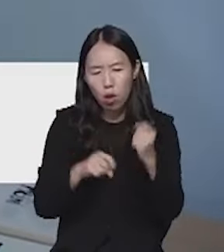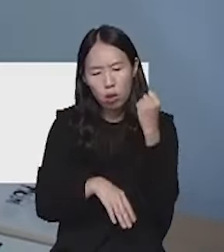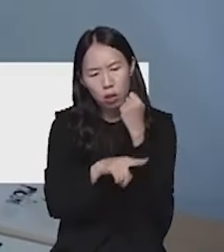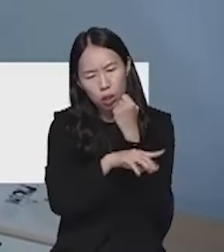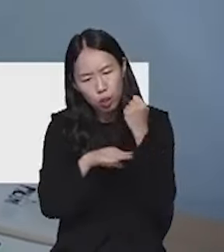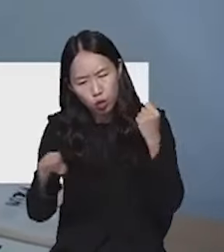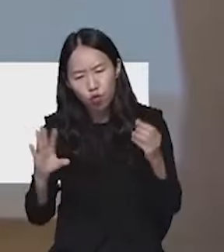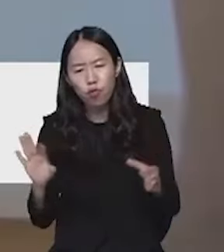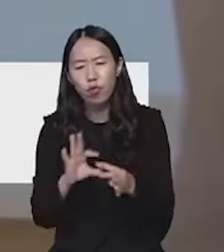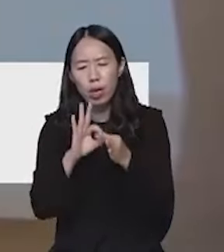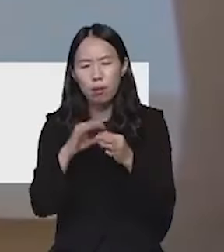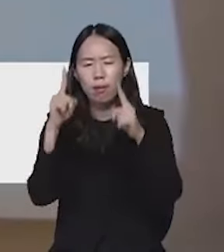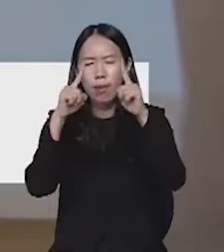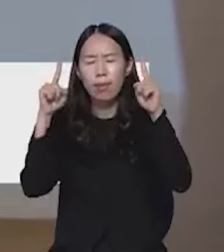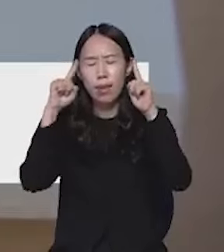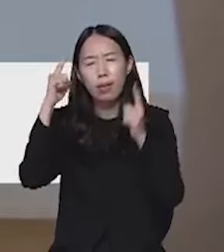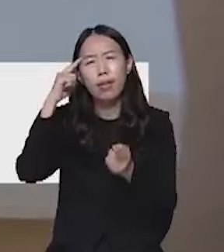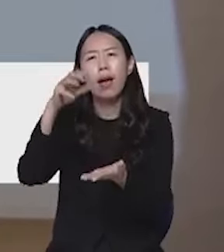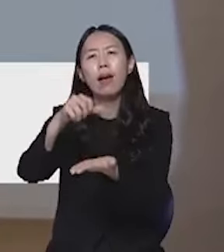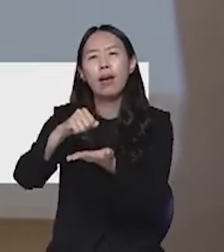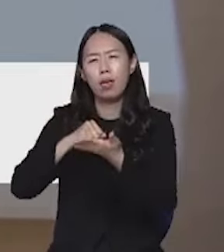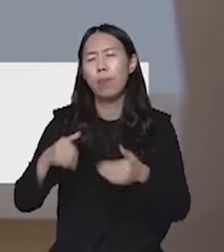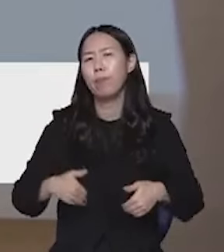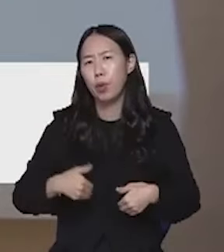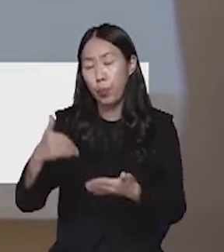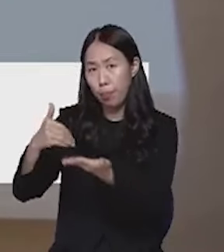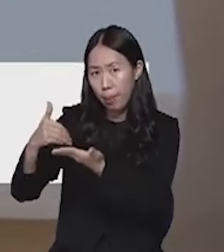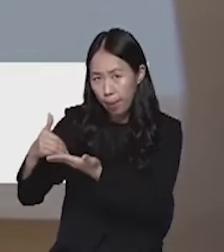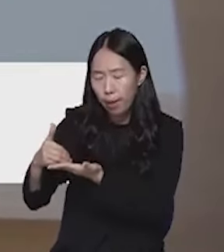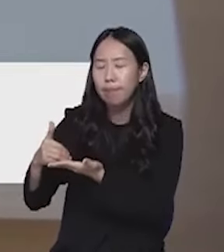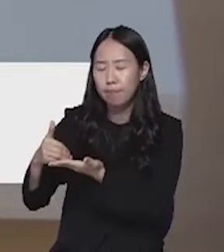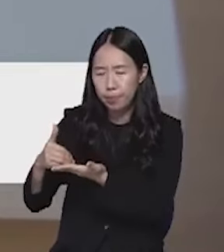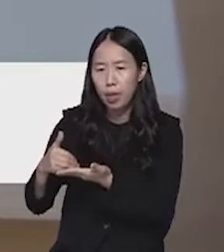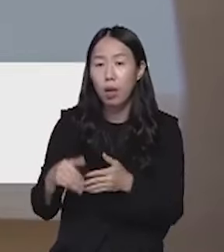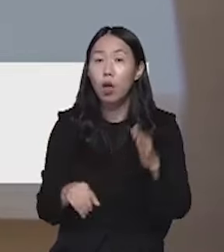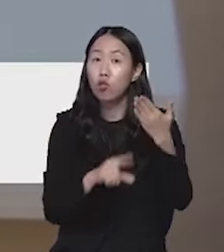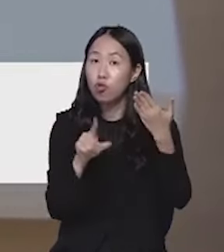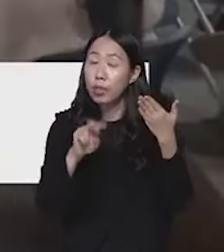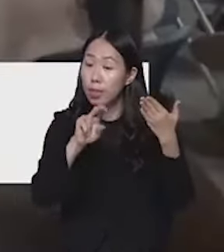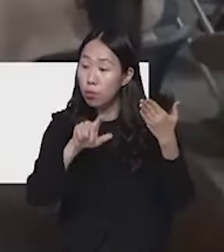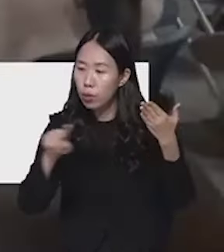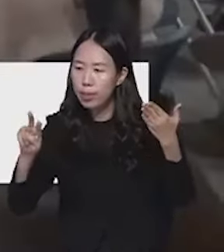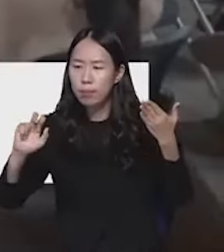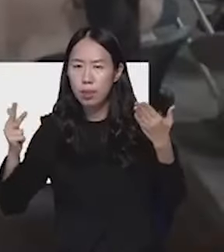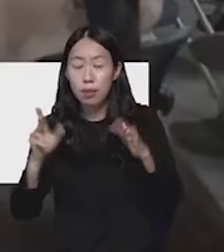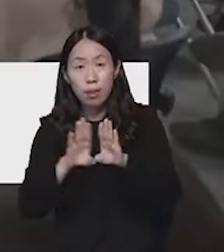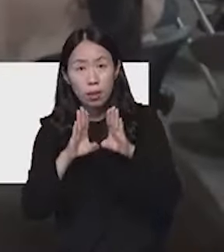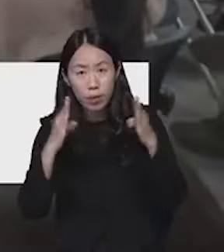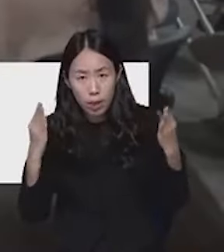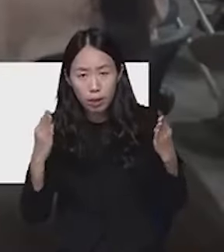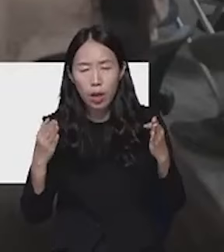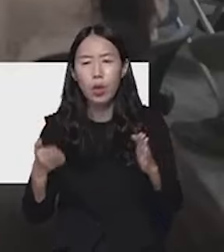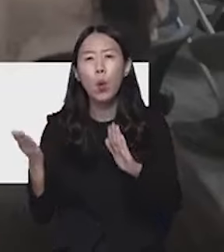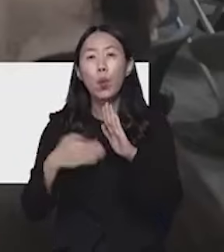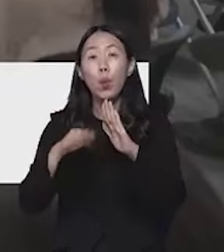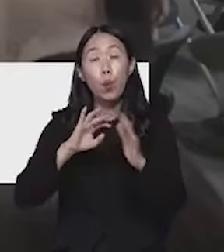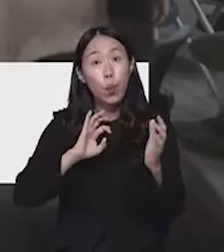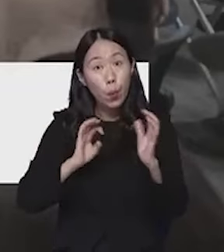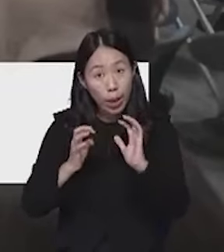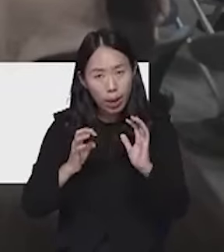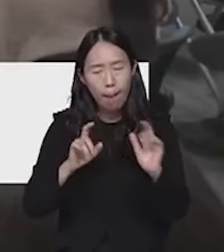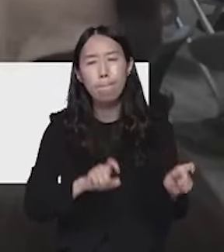과정에 대학의 의견을 반영해야 한다는 요구가 많아 오는 25일부터 27일까지 개최할 예정이던 도민